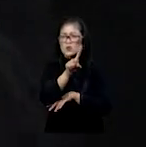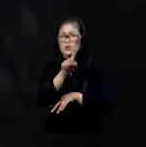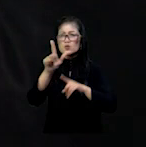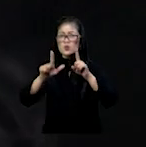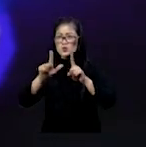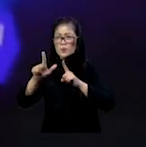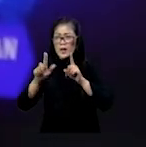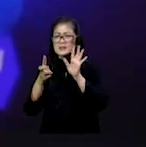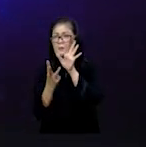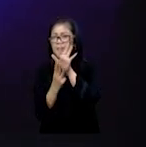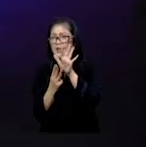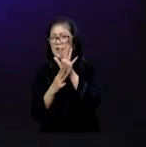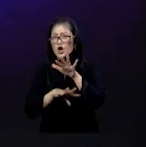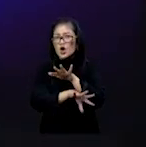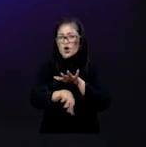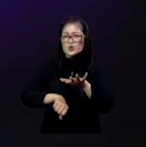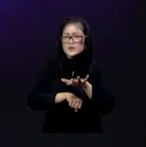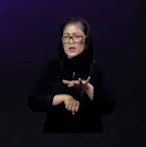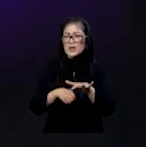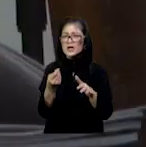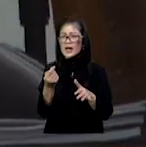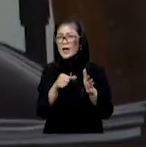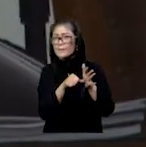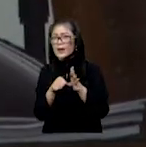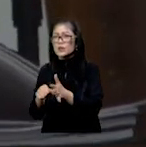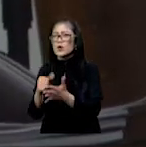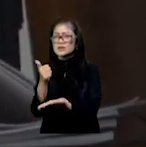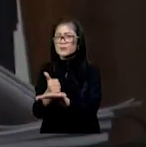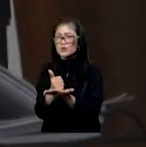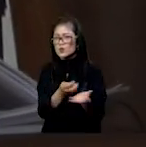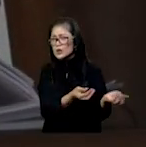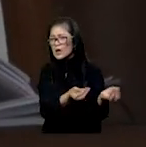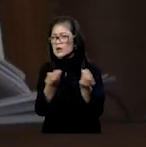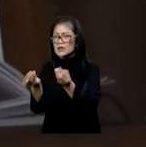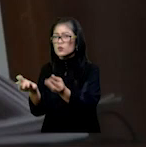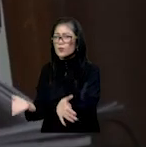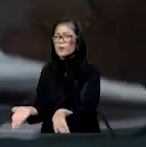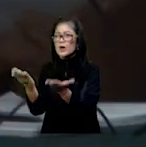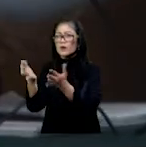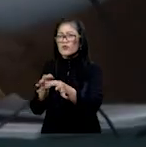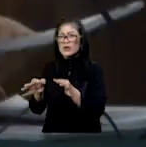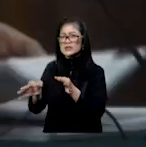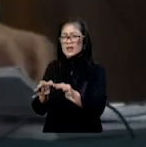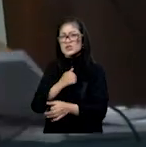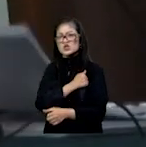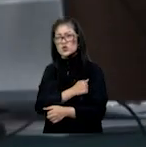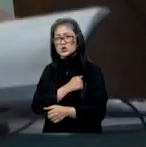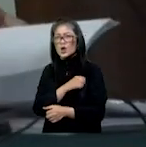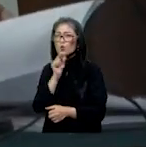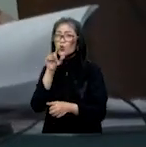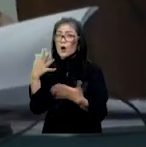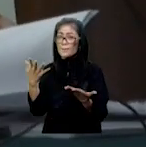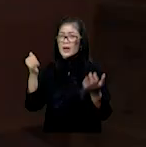rupiah. Dana bantuan tersebut seharusnya diperuntukkan untuk pembangunan fasilitas sosial sebagaimana ketentuan yang disepakati Boeing dan